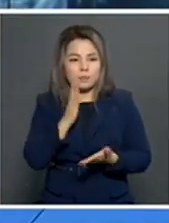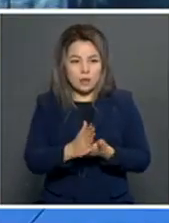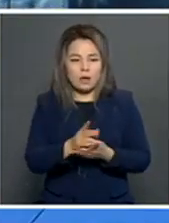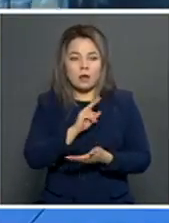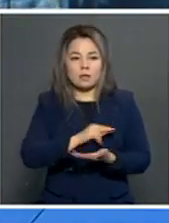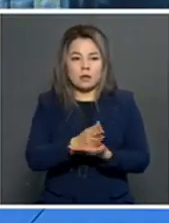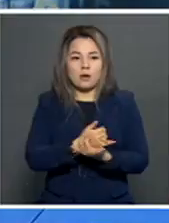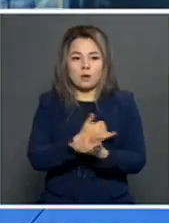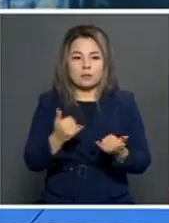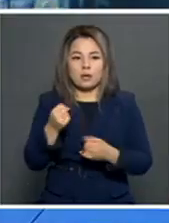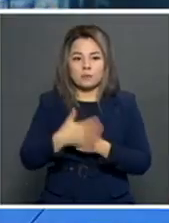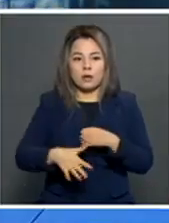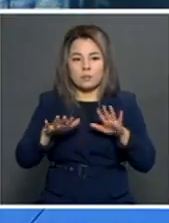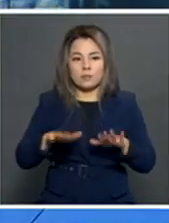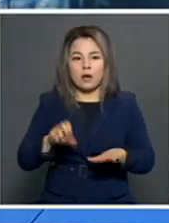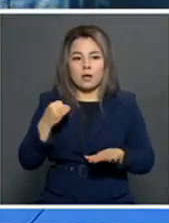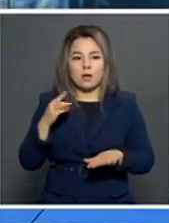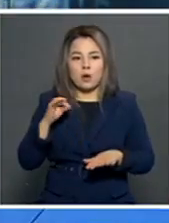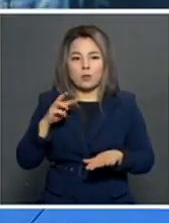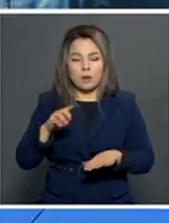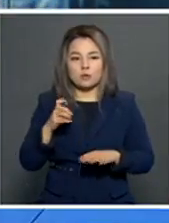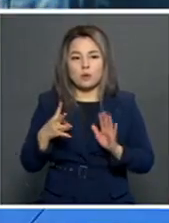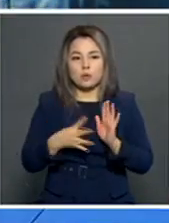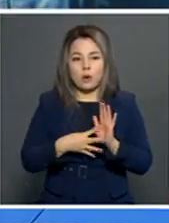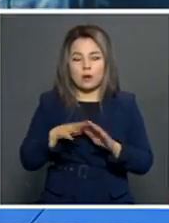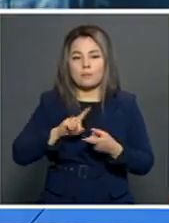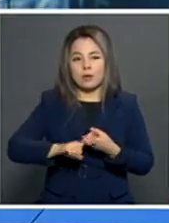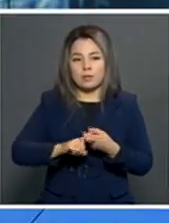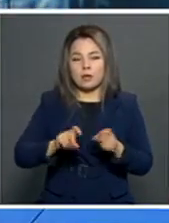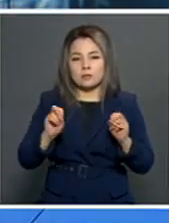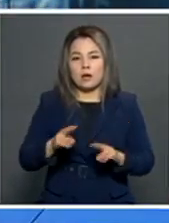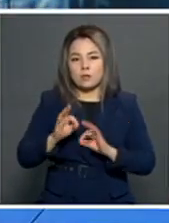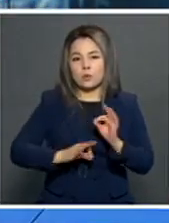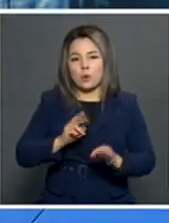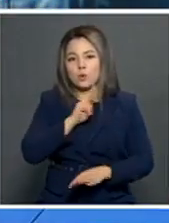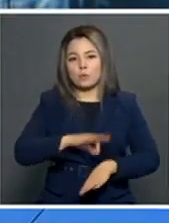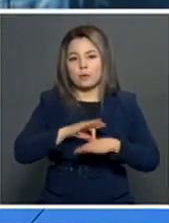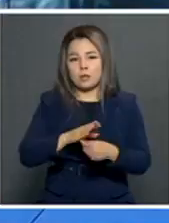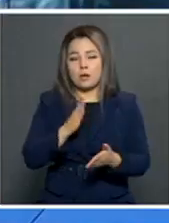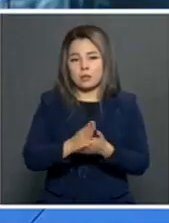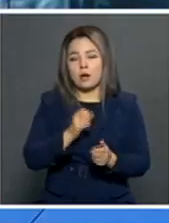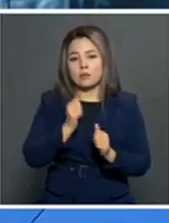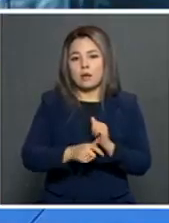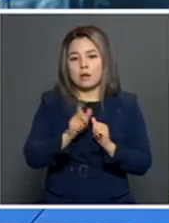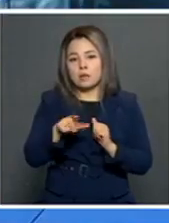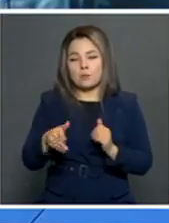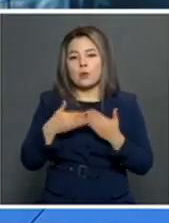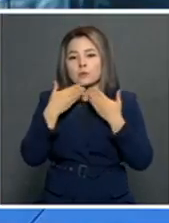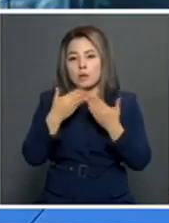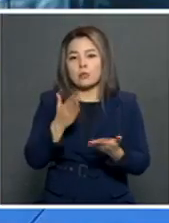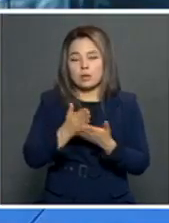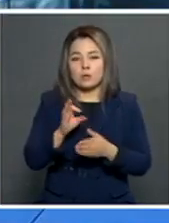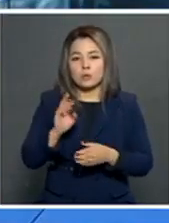қызмет көрсету және айгөмек 109 бірыңғай байланыс орталығының мамандары күні-түні жұмыс істейді. Көбінің сұрағы әлеуметтік көмекке